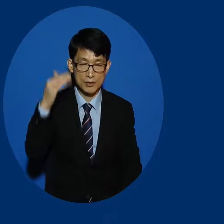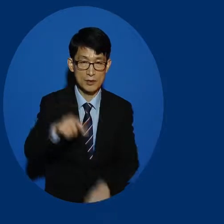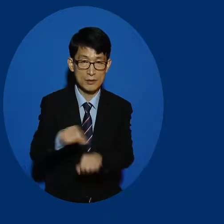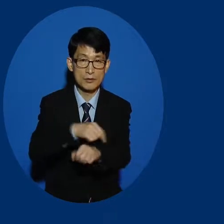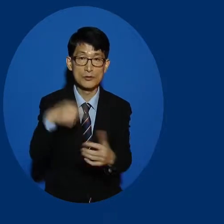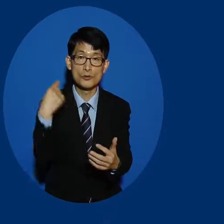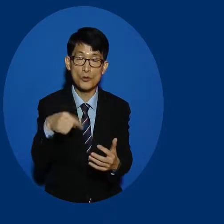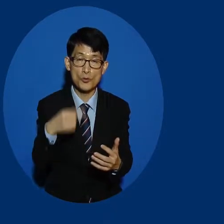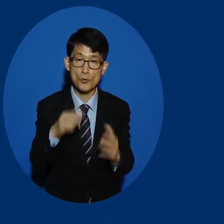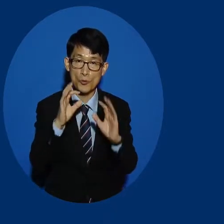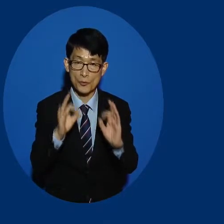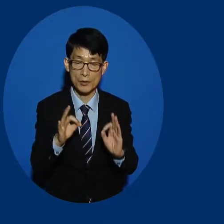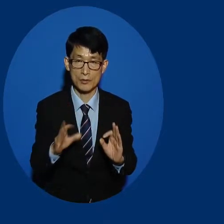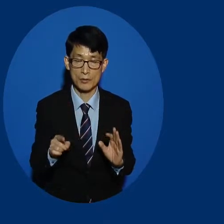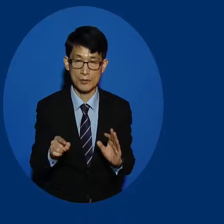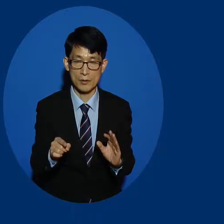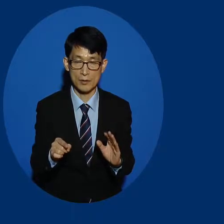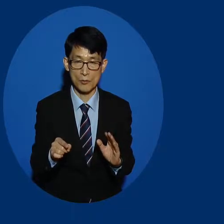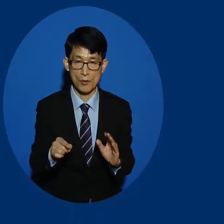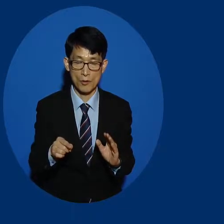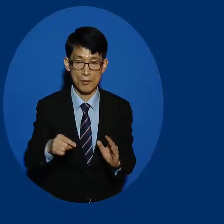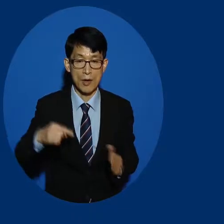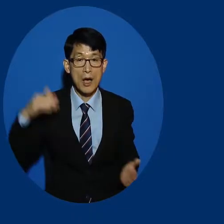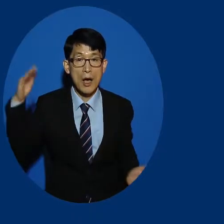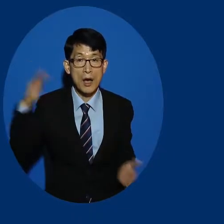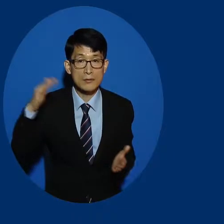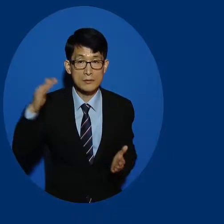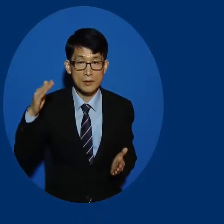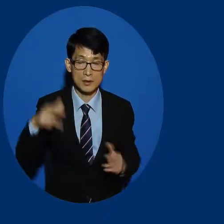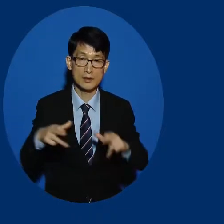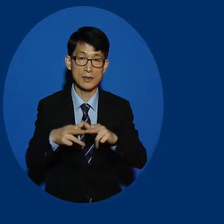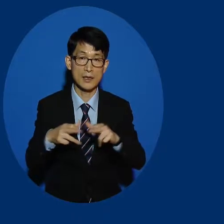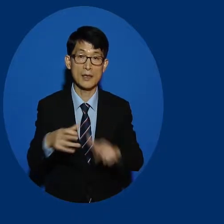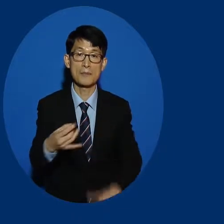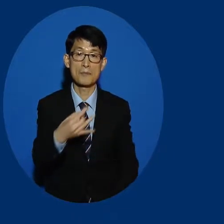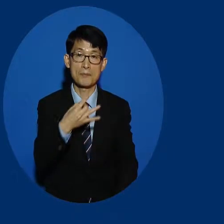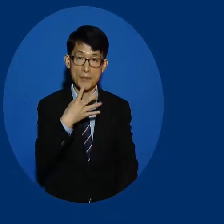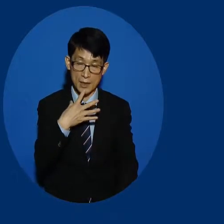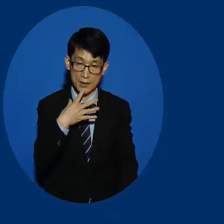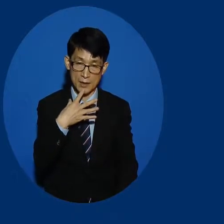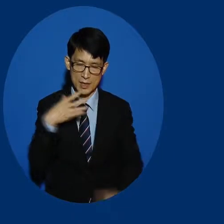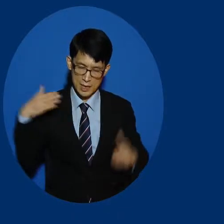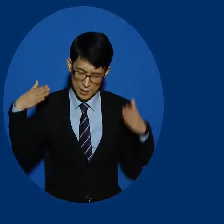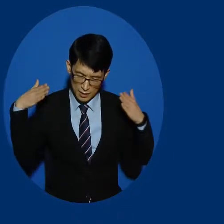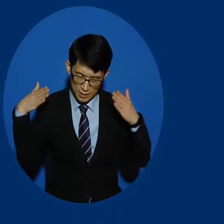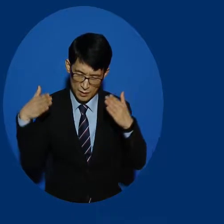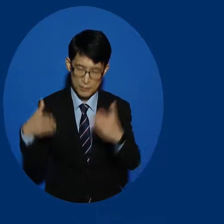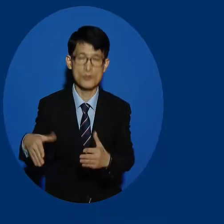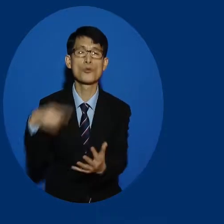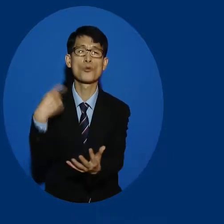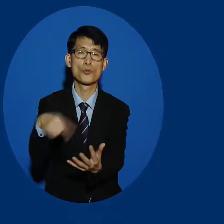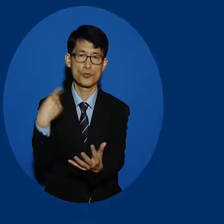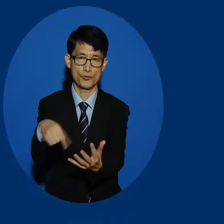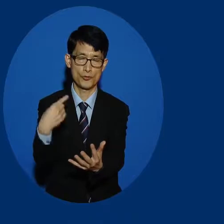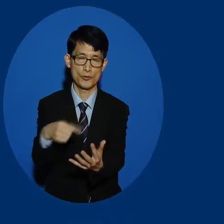그동안 학령기 장애인들을 교육하는 데 총력을 기울여 왔어요.